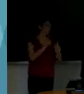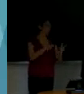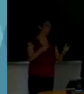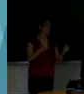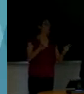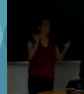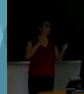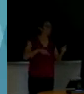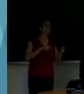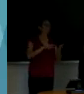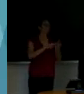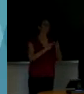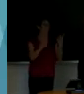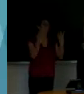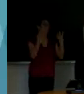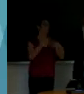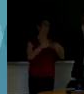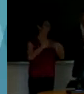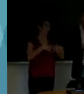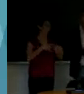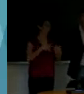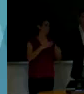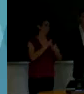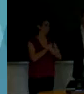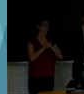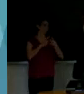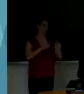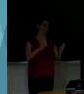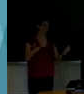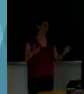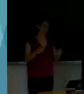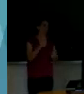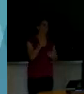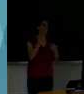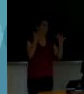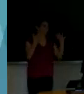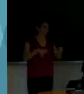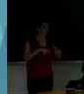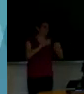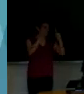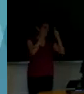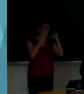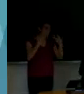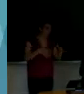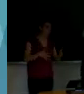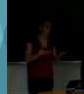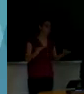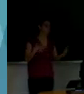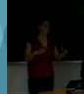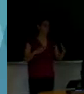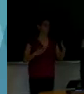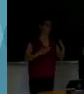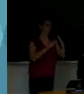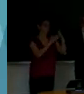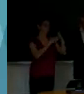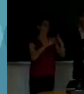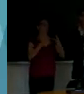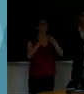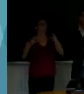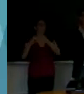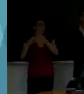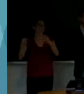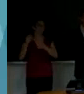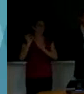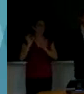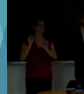questo percorso rappresenta veramente il vertice già di quelle che possono essere le scelte che l'industria, le aziende